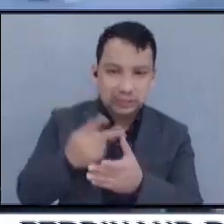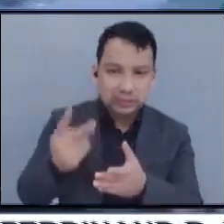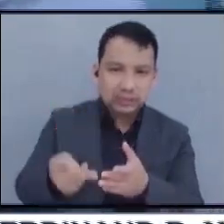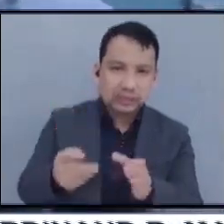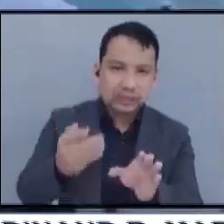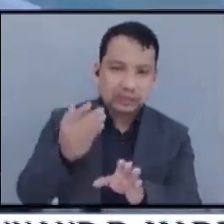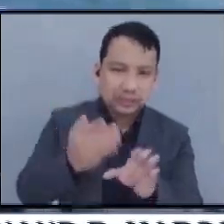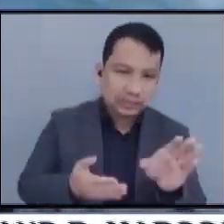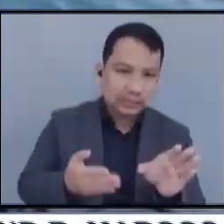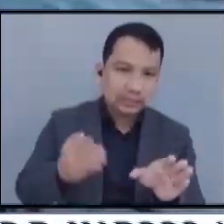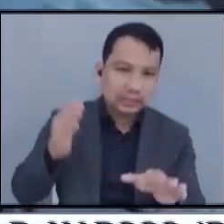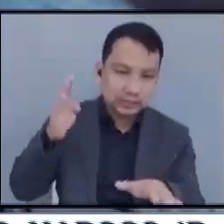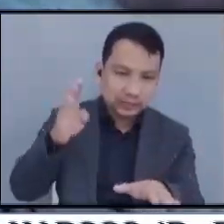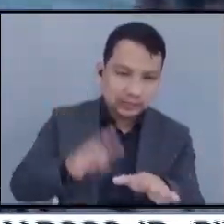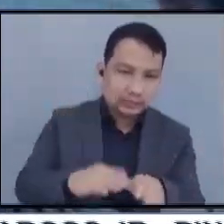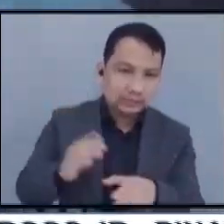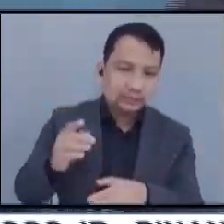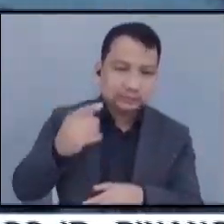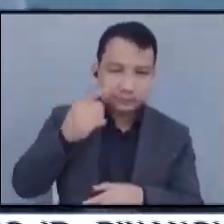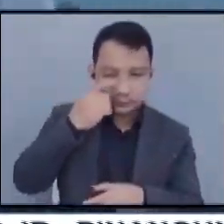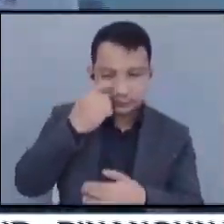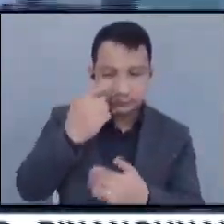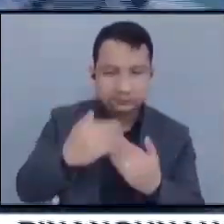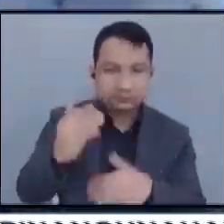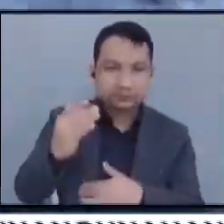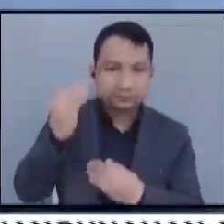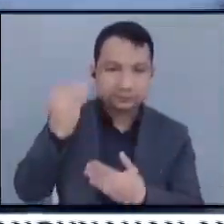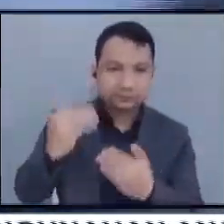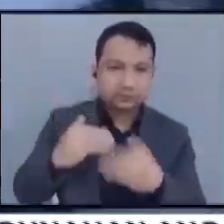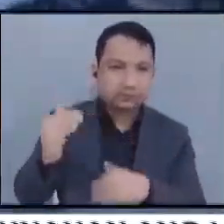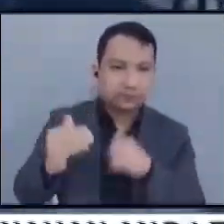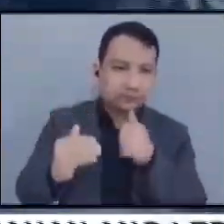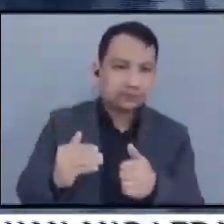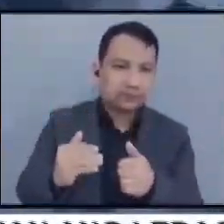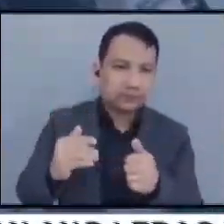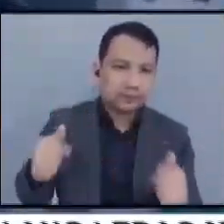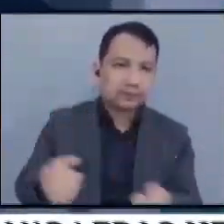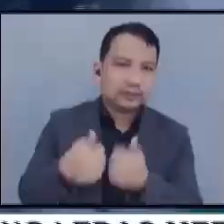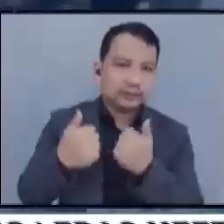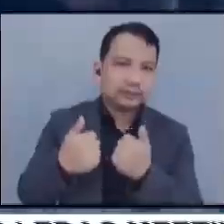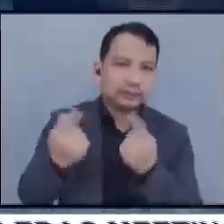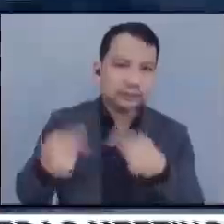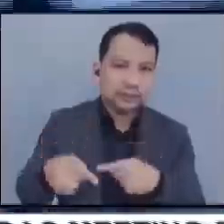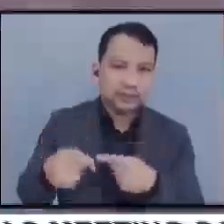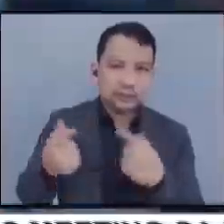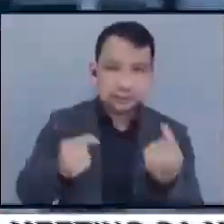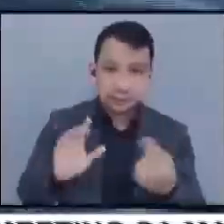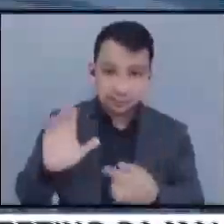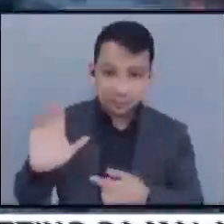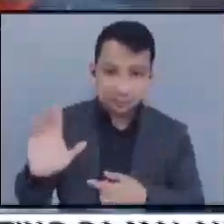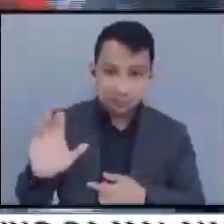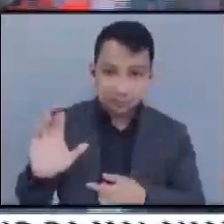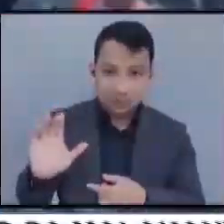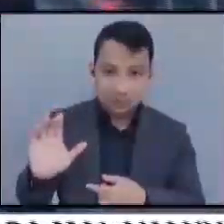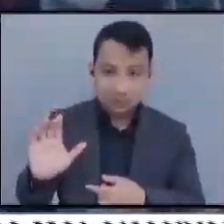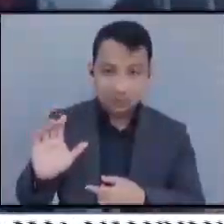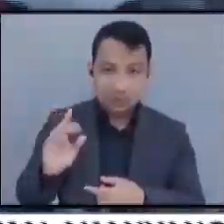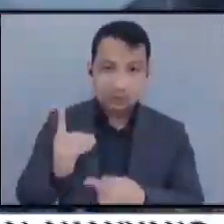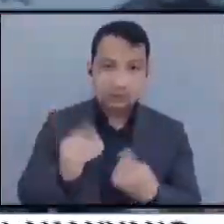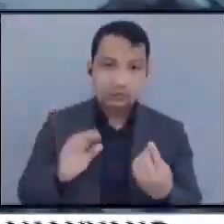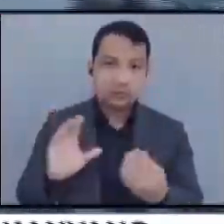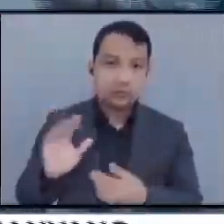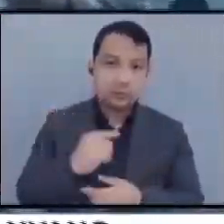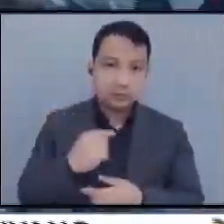ma'am dagdag pa ni Facundo naniniwala siyang hindi aksidente ang mga pangyayari sa nangyaring panggigipit ng China at